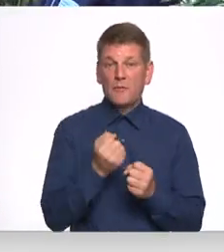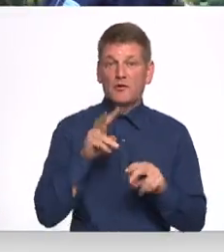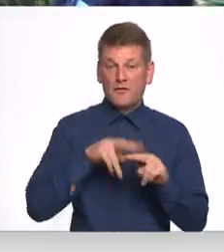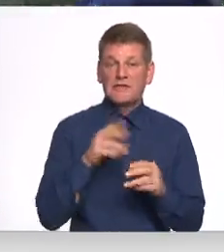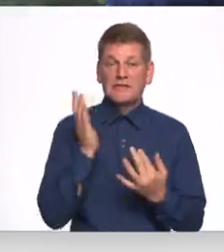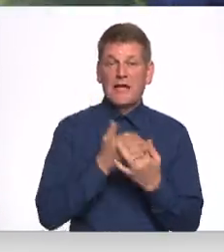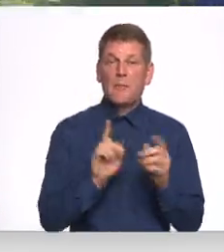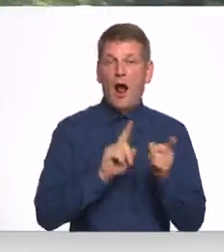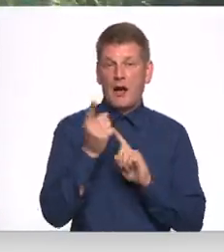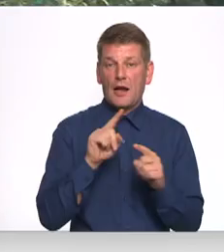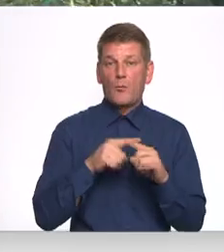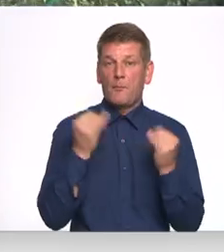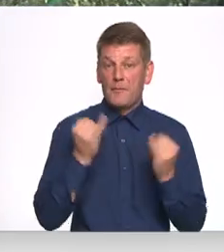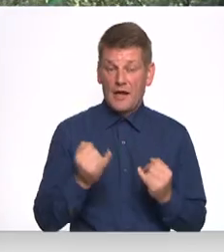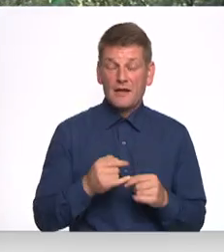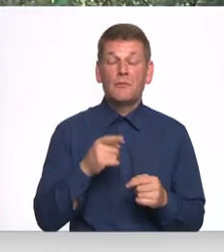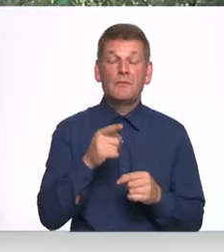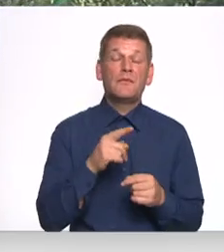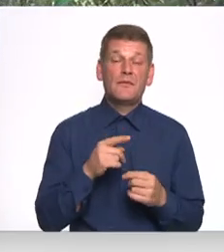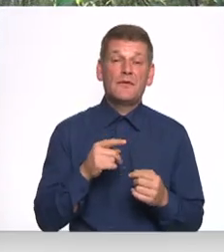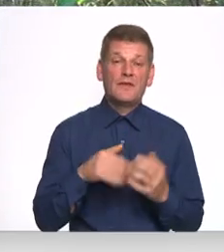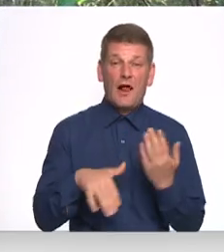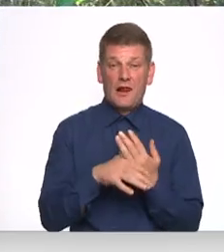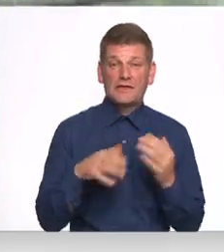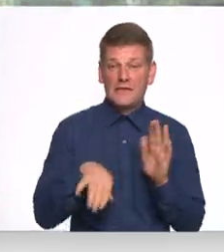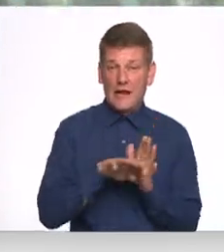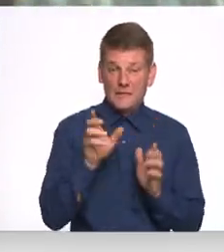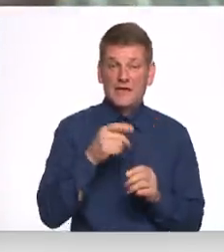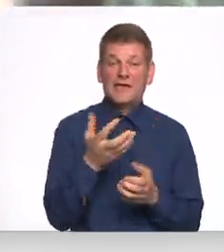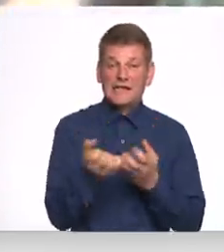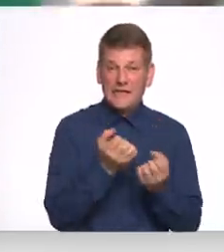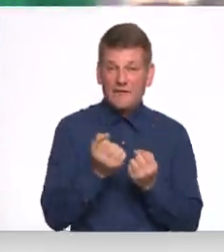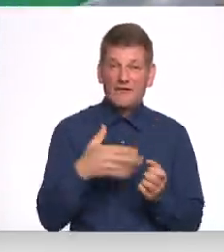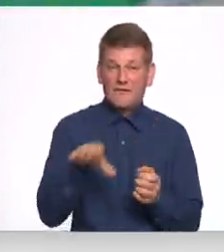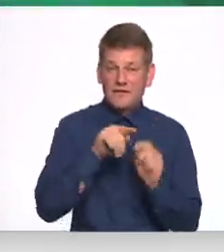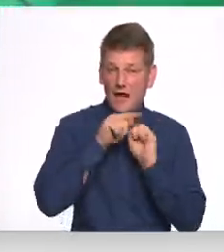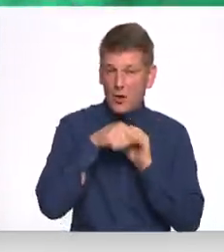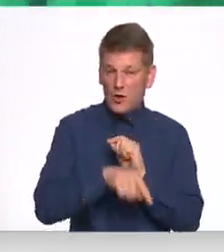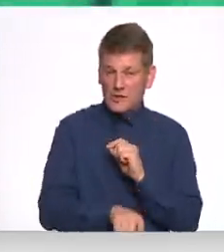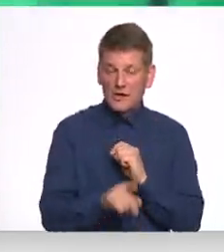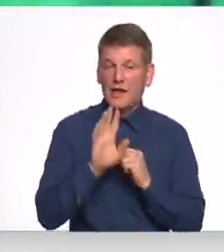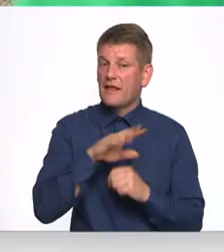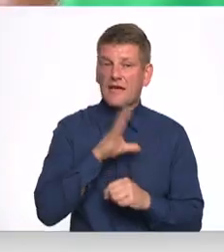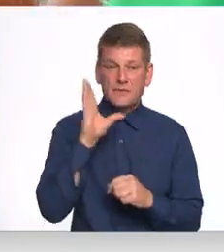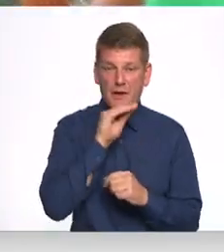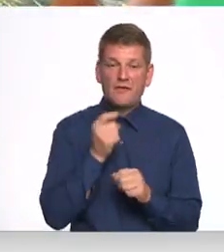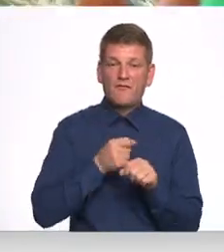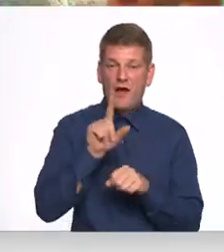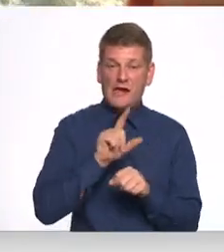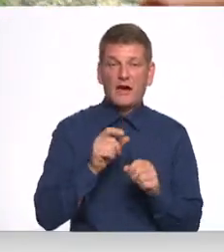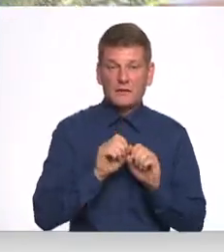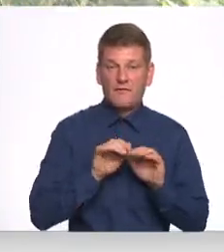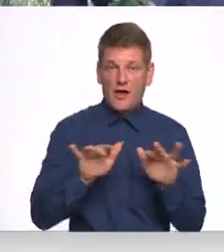kārkliem un priedēm. Talkas dalībnieku uzdevums – izrakt rozes un rūpīgi izravēt visu garo sakni, lai tā nespētu tālāk